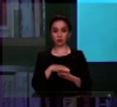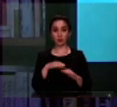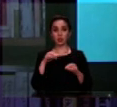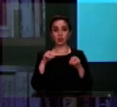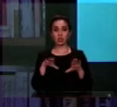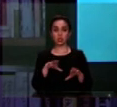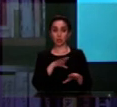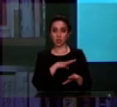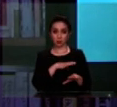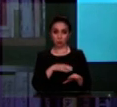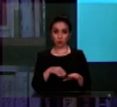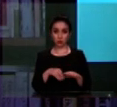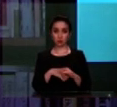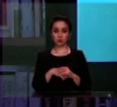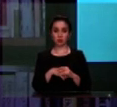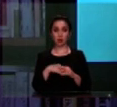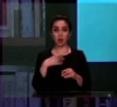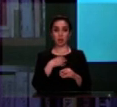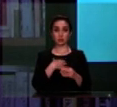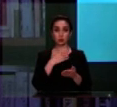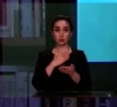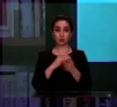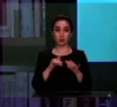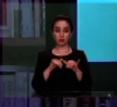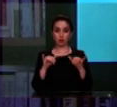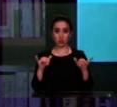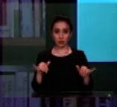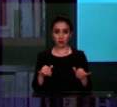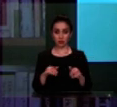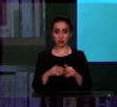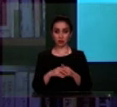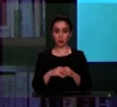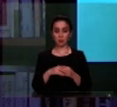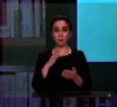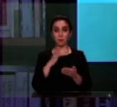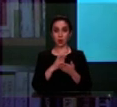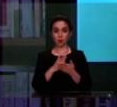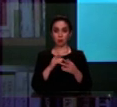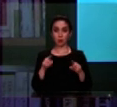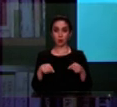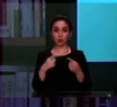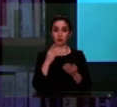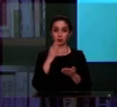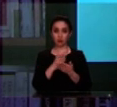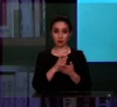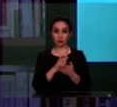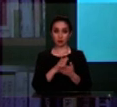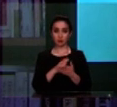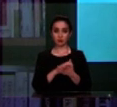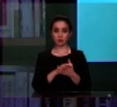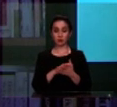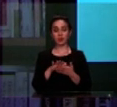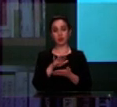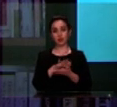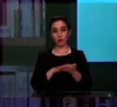Tashkil etilmoqda. Asosida rivojlanadi. Barpo etildi.